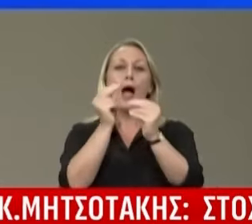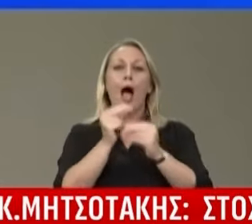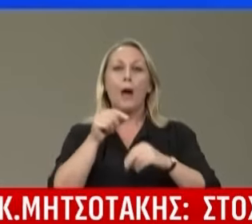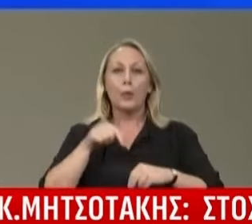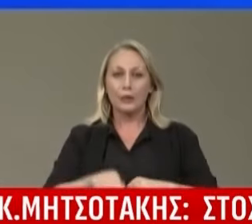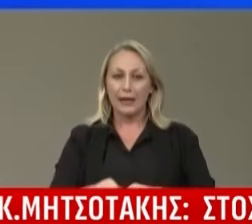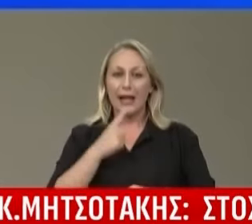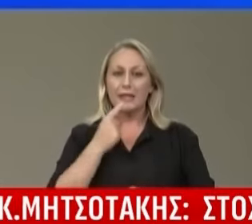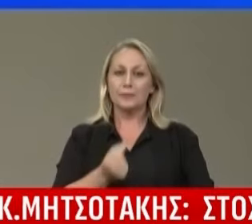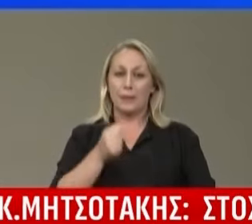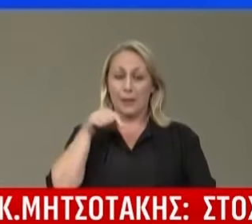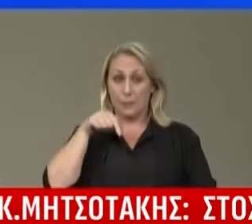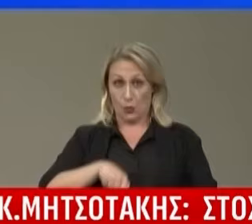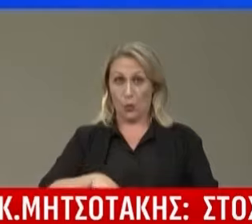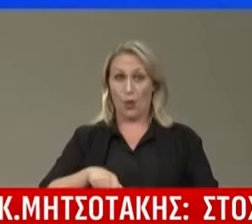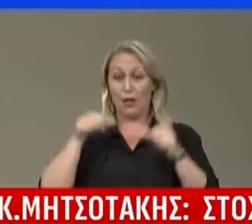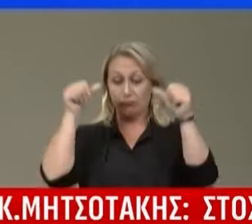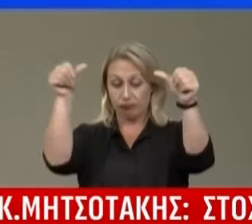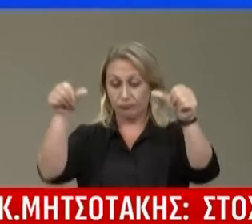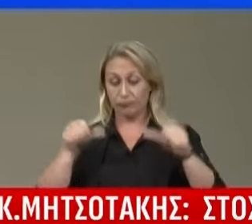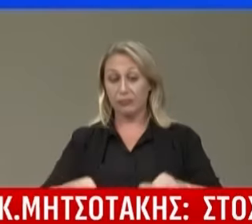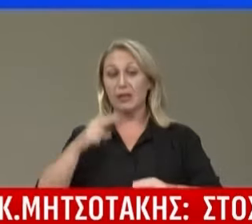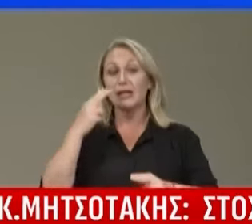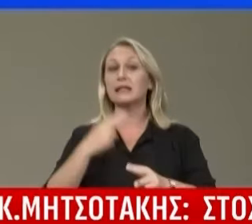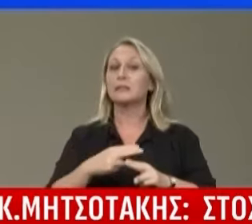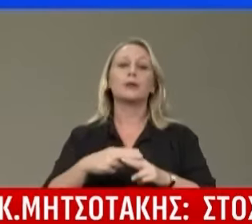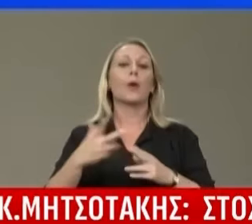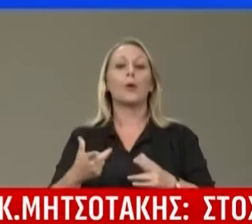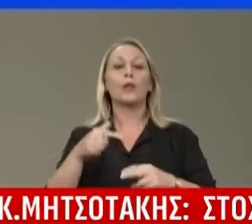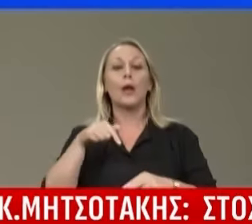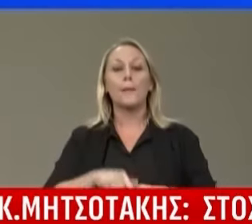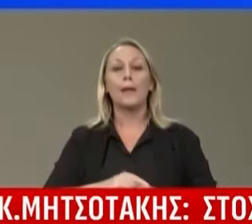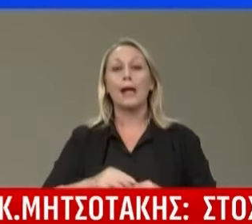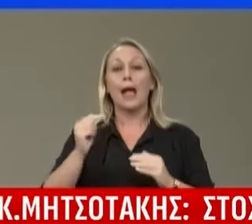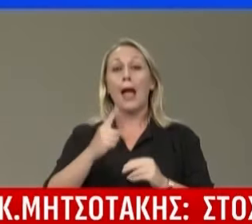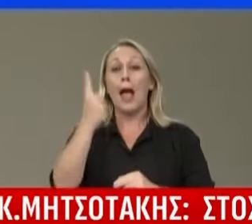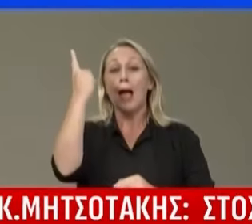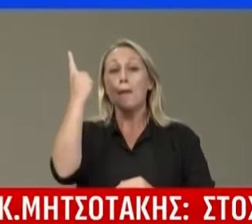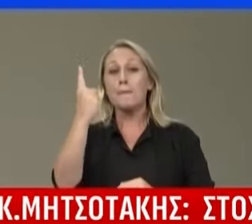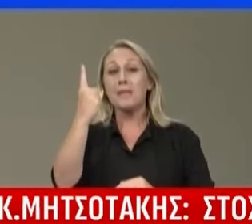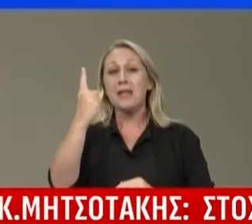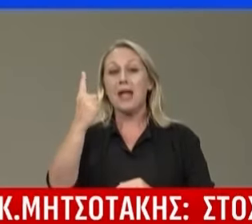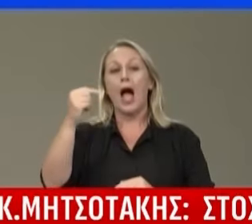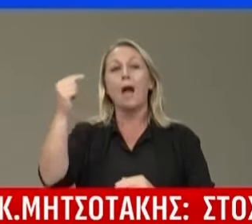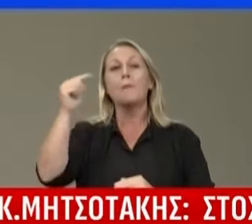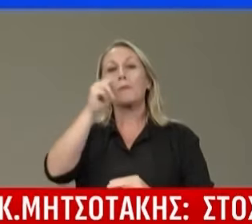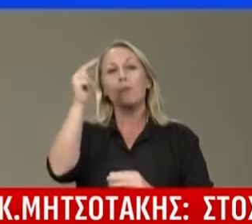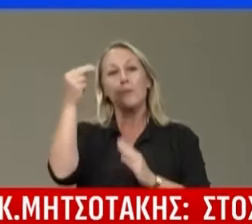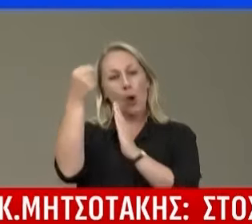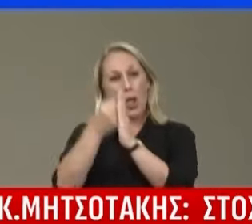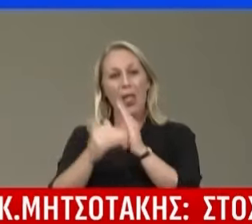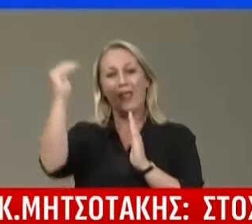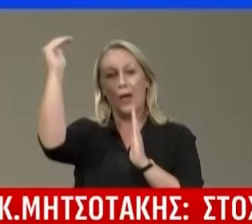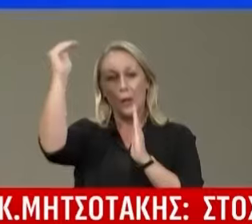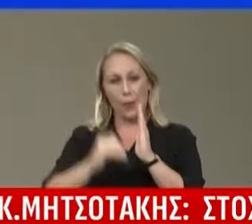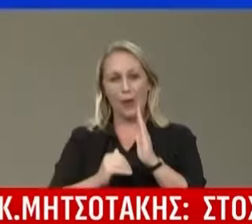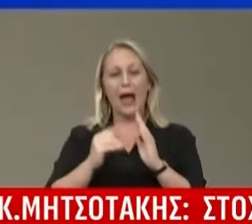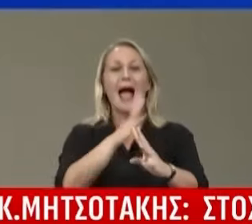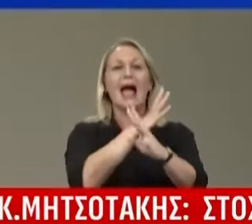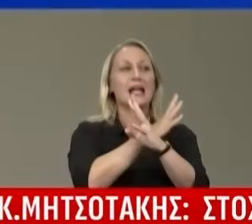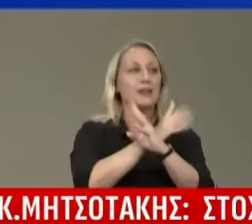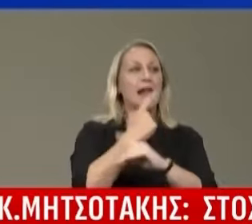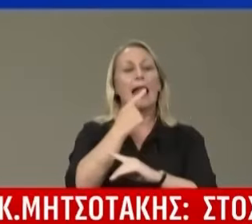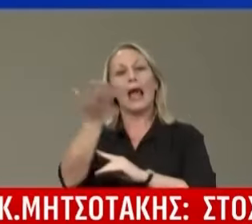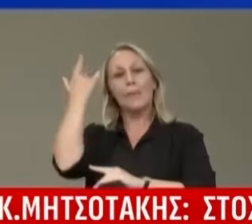ακόμα παρέμβαση που ανακοινώνω. Τη μείωση κατά μία μονάδα των ασφαλιστικών εισφορών αντί της μισής